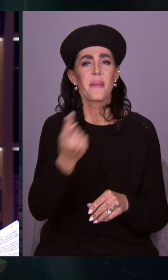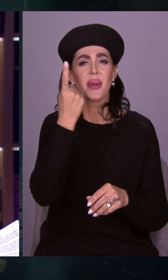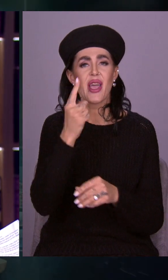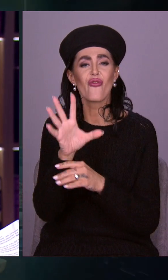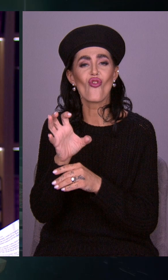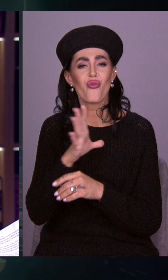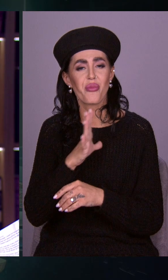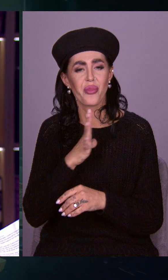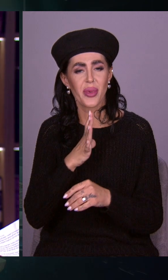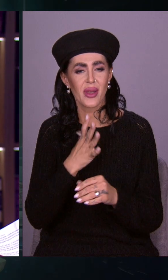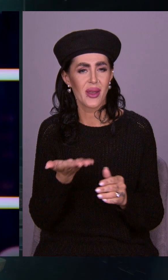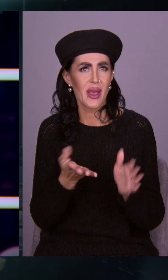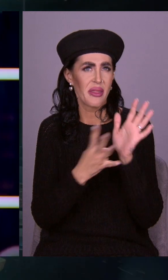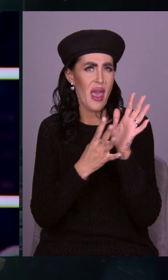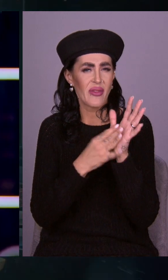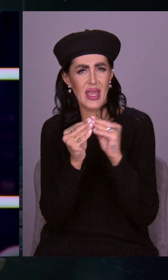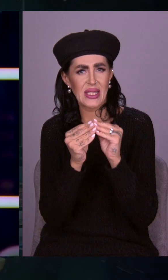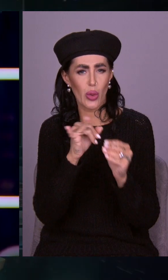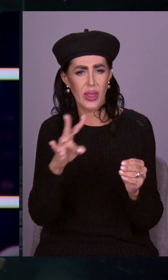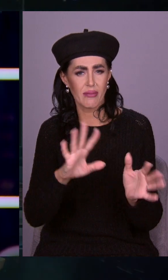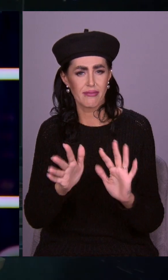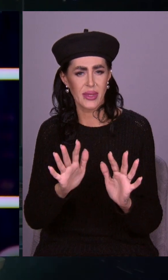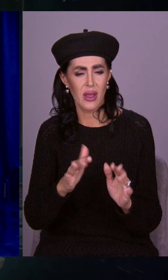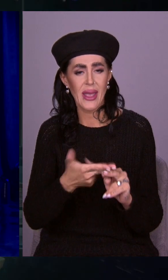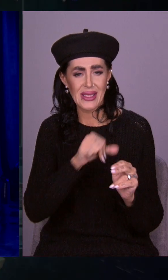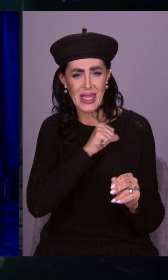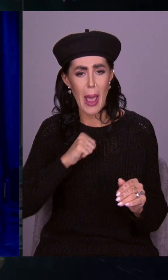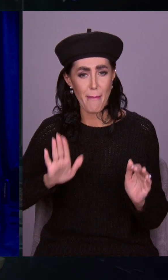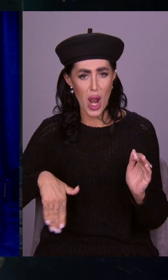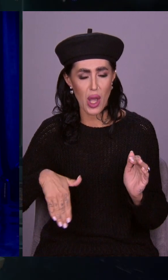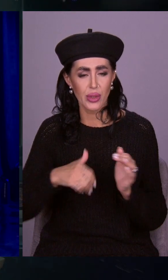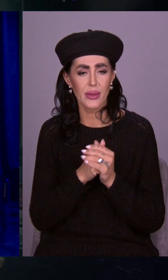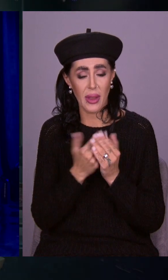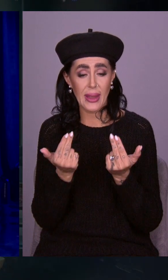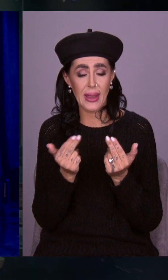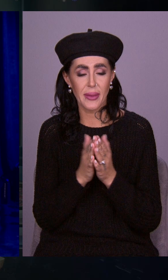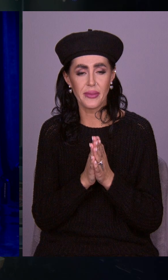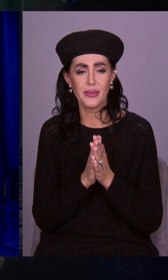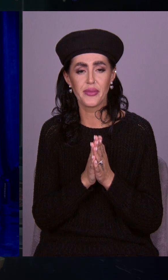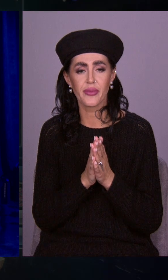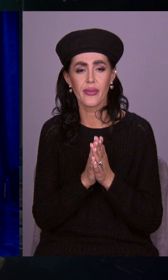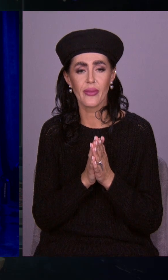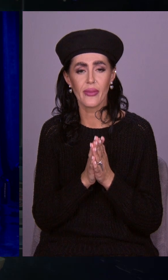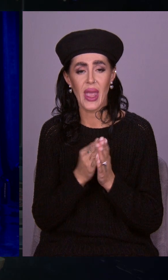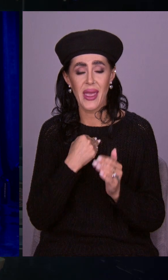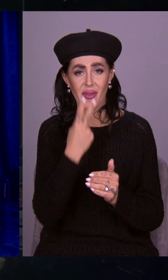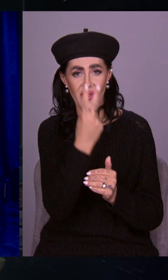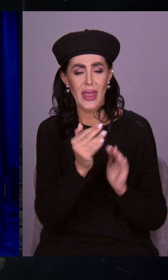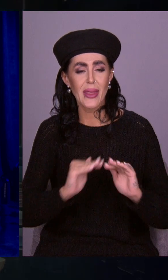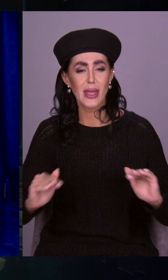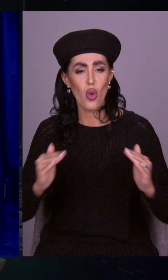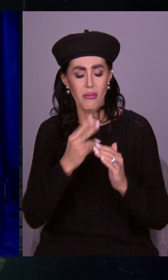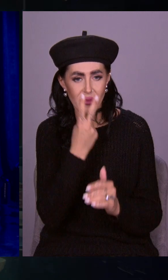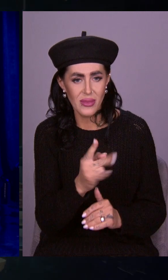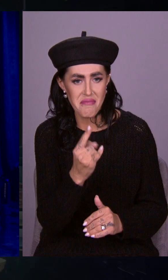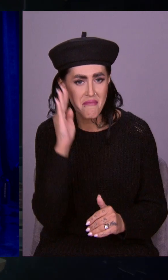зробили 9 чи 10 червня, коли ми, я не пам'ятаю. Це найменший? Так, так, так. Побачили його в дитячому будинку. І от зараз